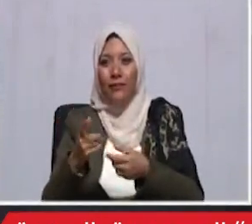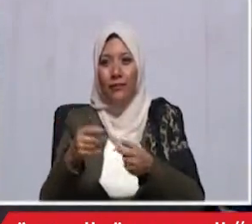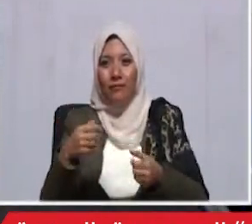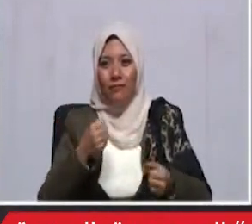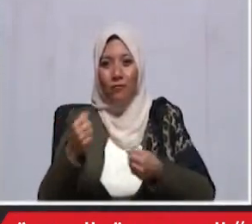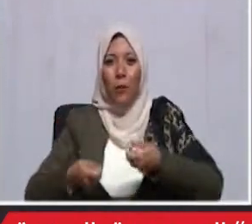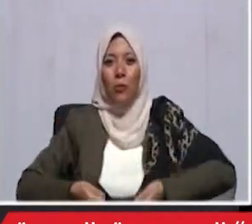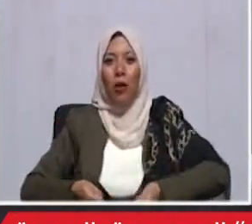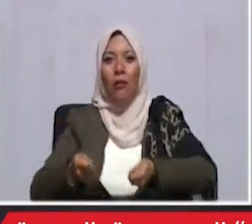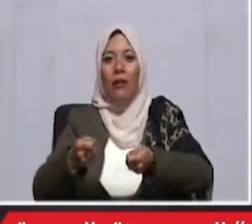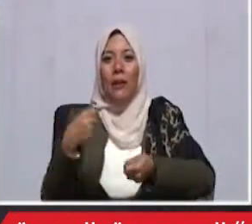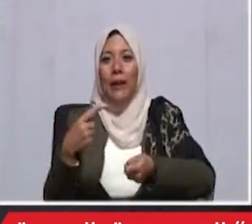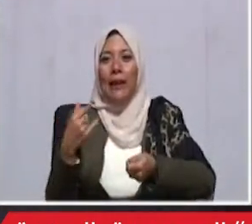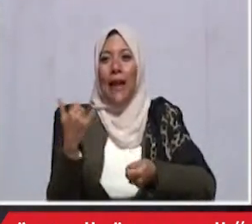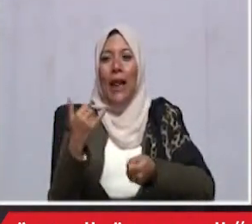متحرك،